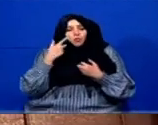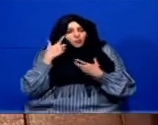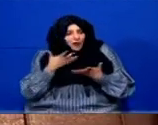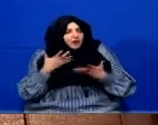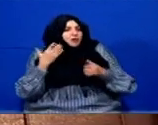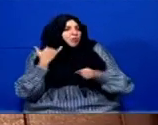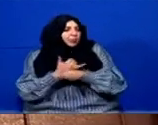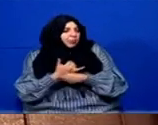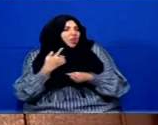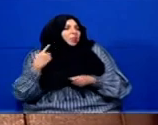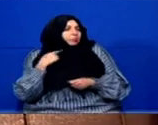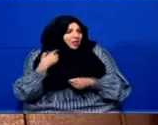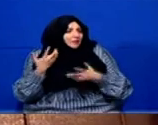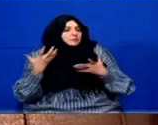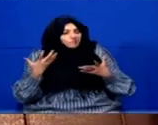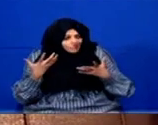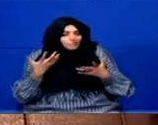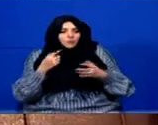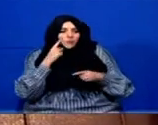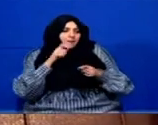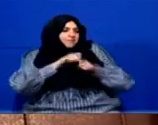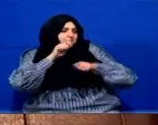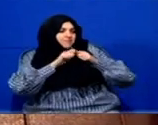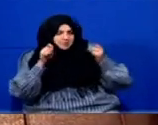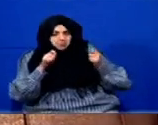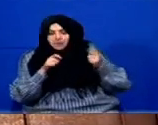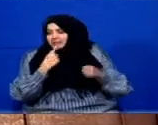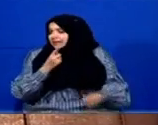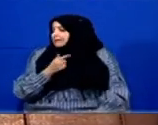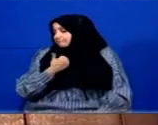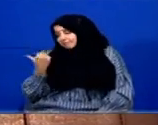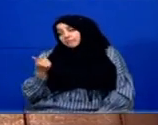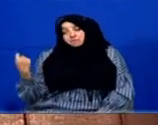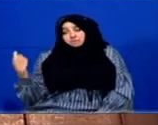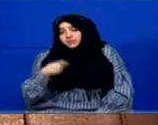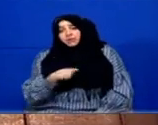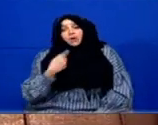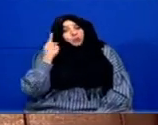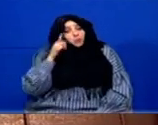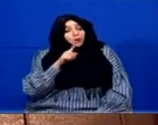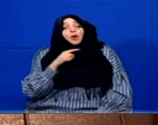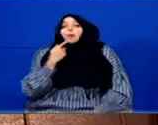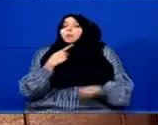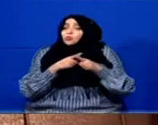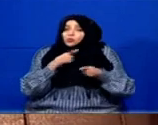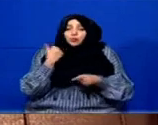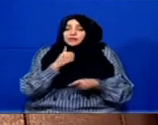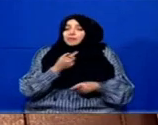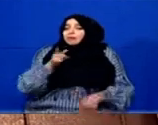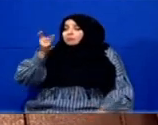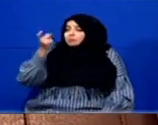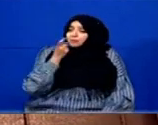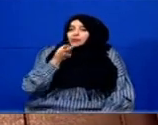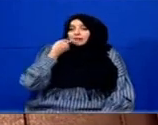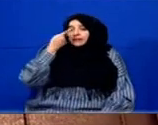يحدد ذلك التعويض وله الحق في ان يستعين بخبير اذا